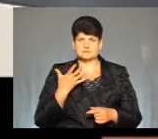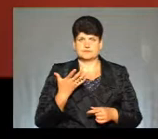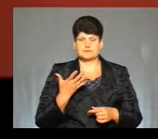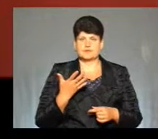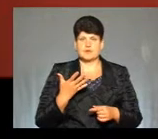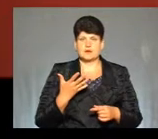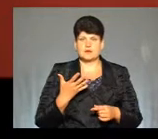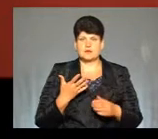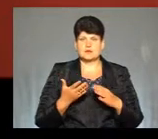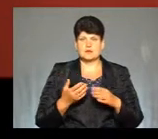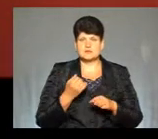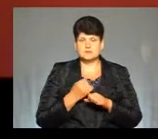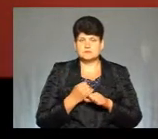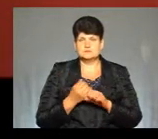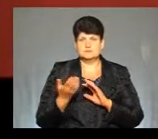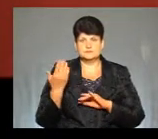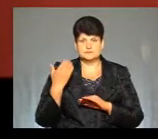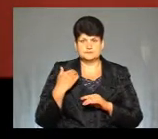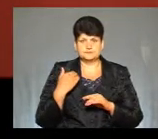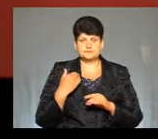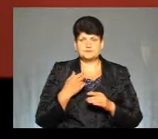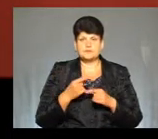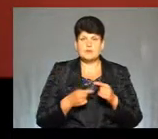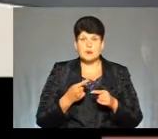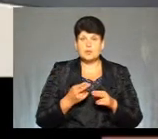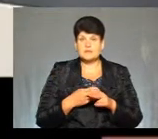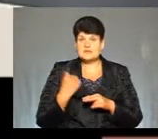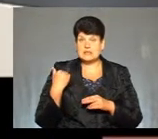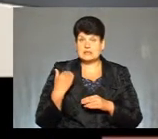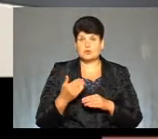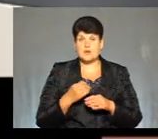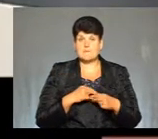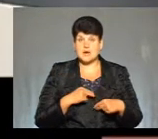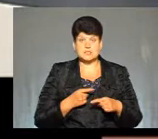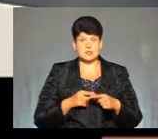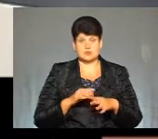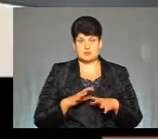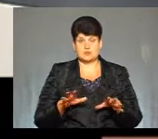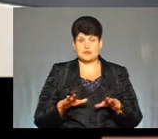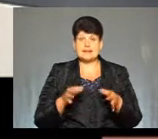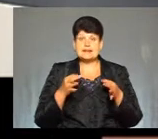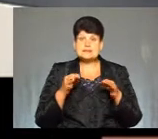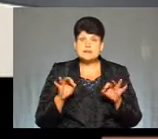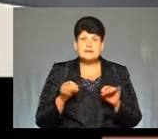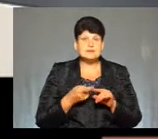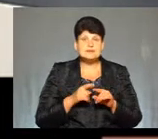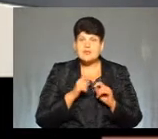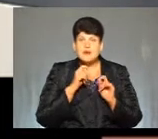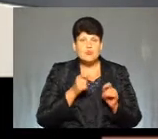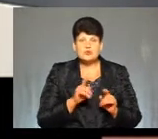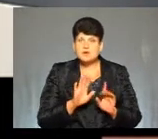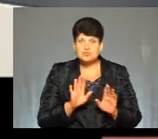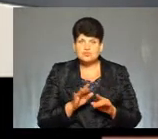змодельована нашими попередніми поколіннями, бо без їхньої праці цього б не було. Незалежність – це не подарунок, а це